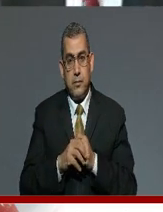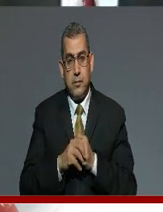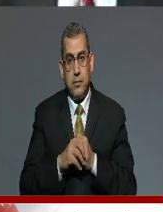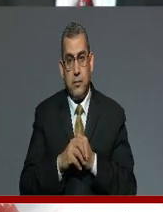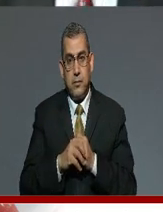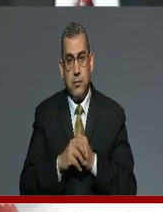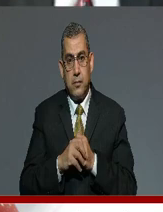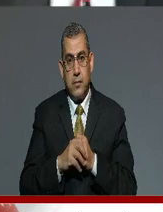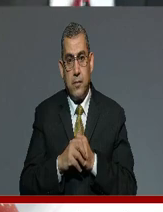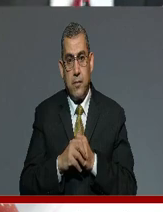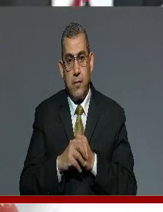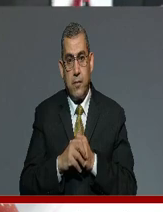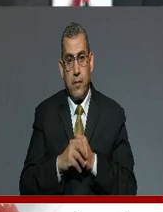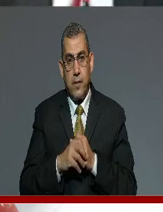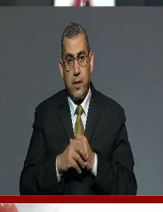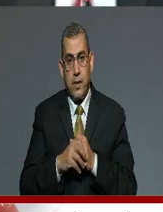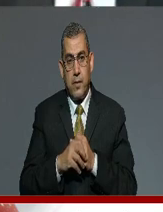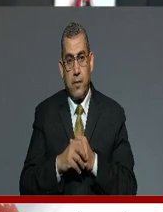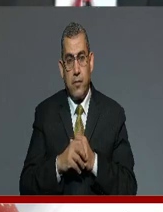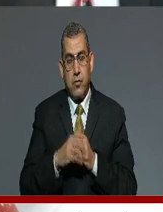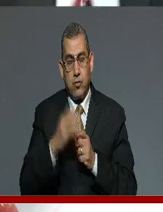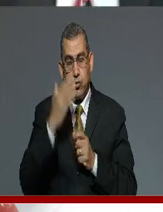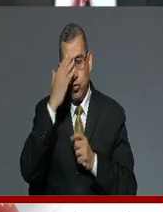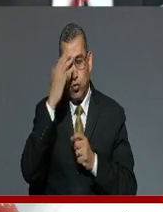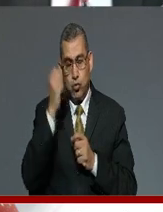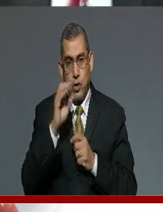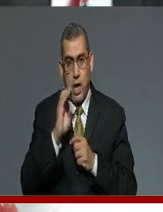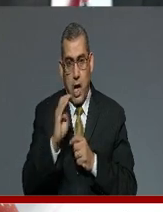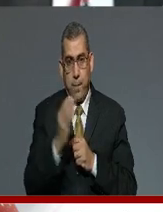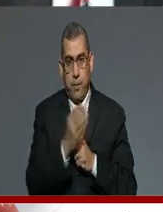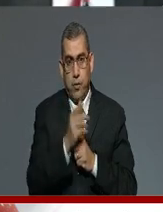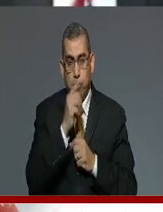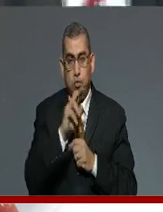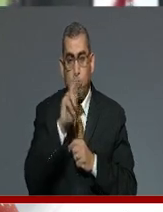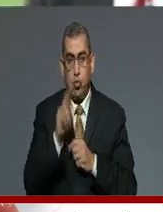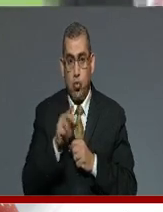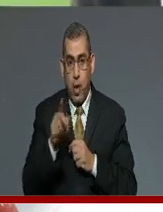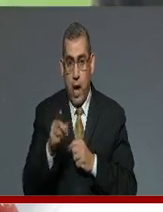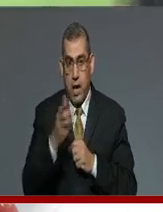المدير العام شكرا السؤال